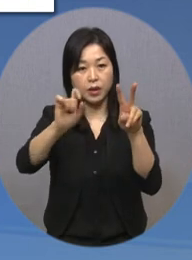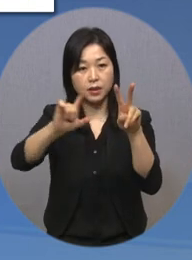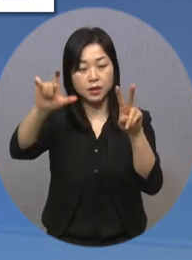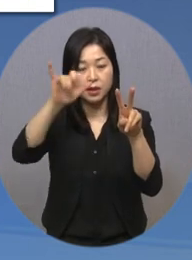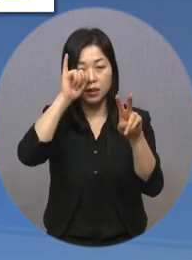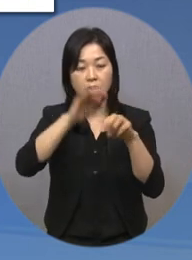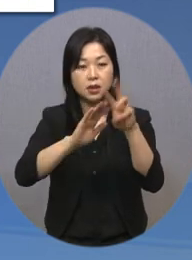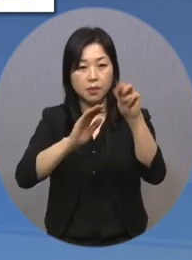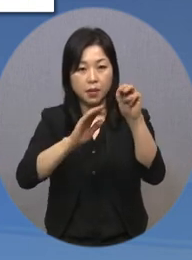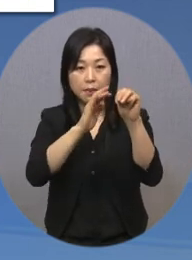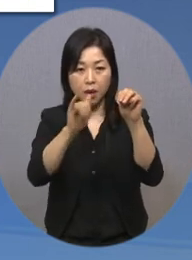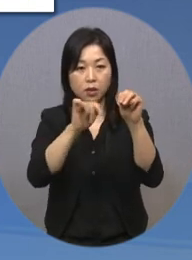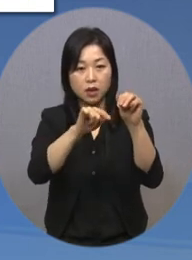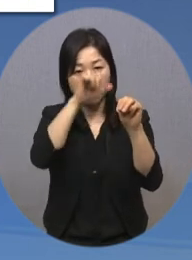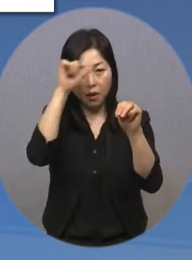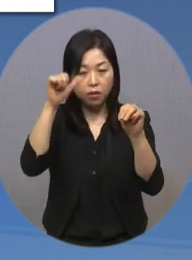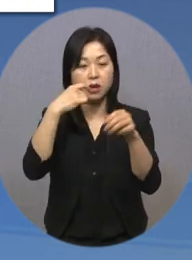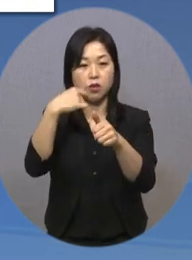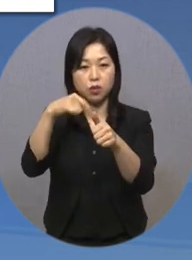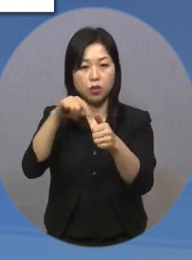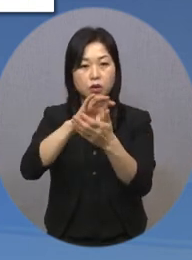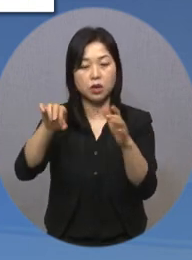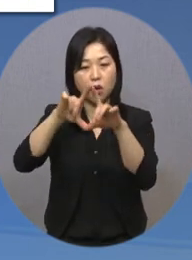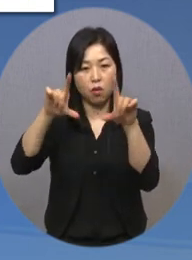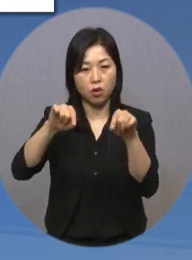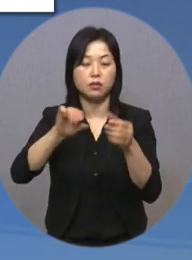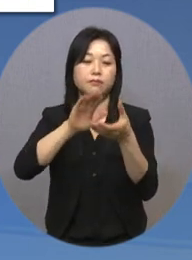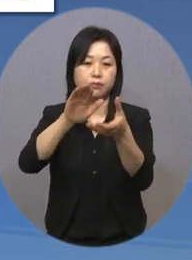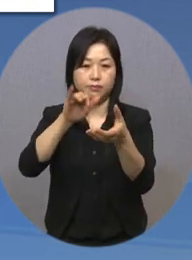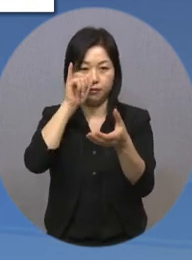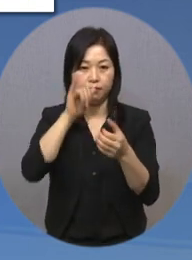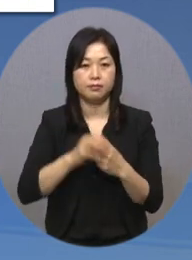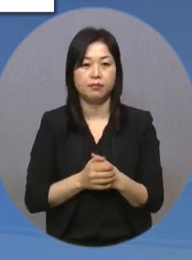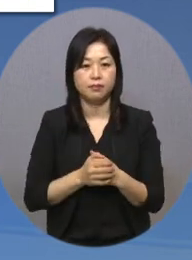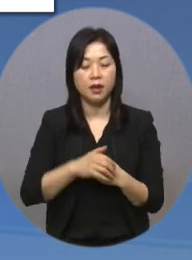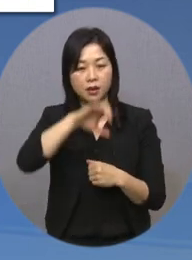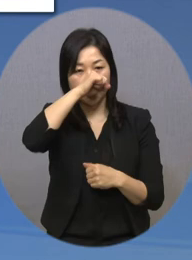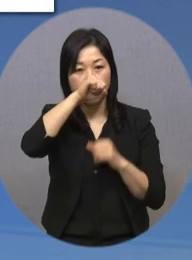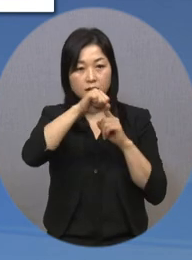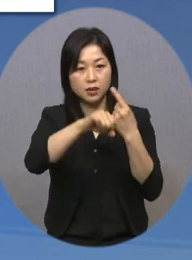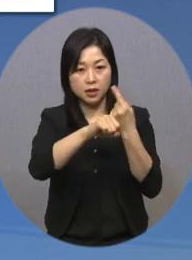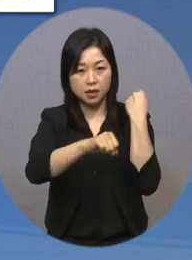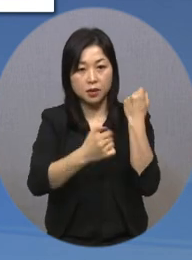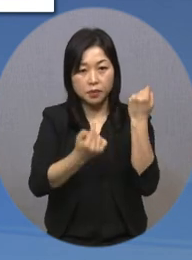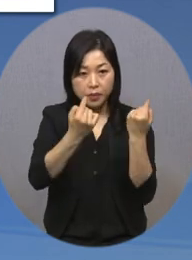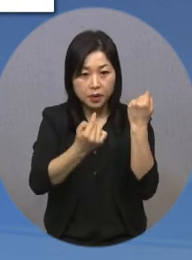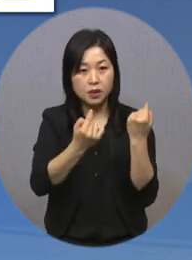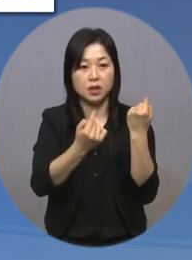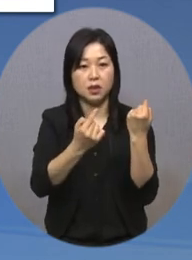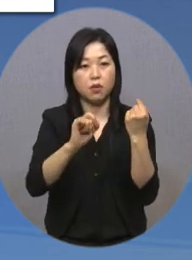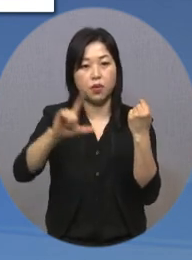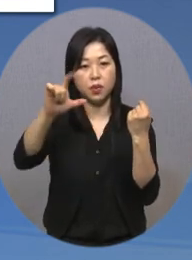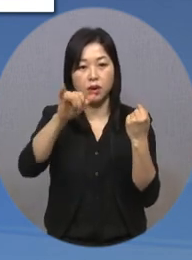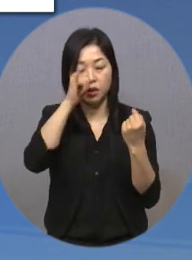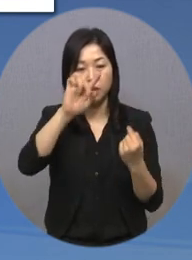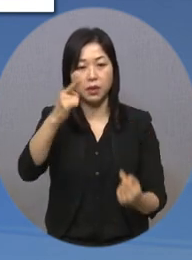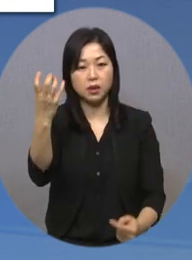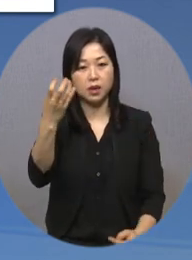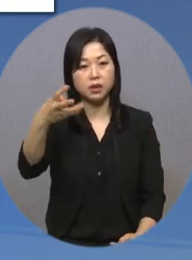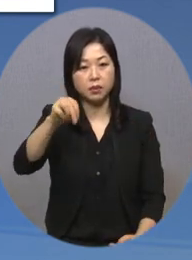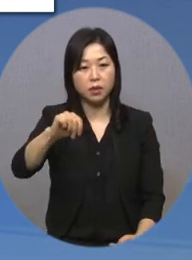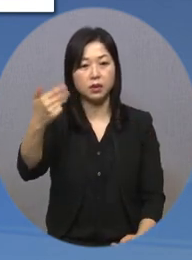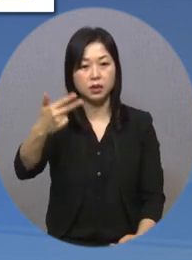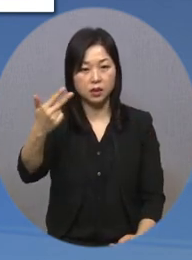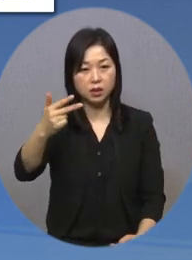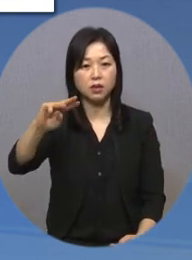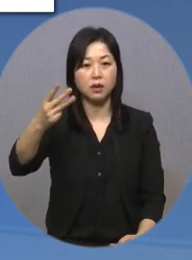3만 명에게 평생교육 이용권을 지원합니다. 예산도 지난해 대비 대폭 늘어난 140억